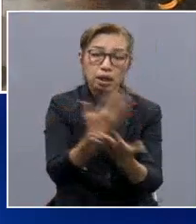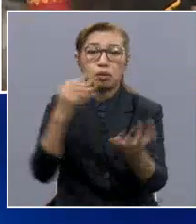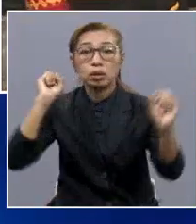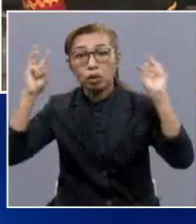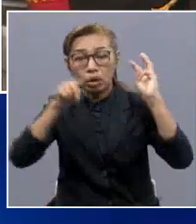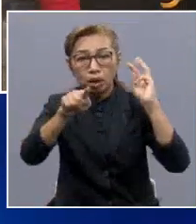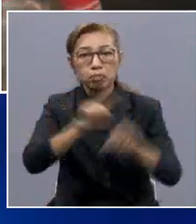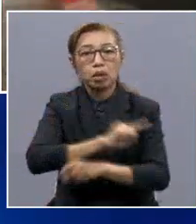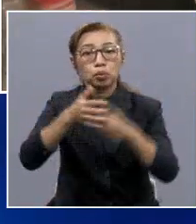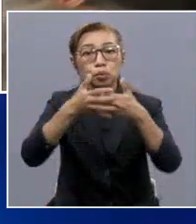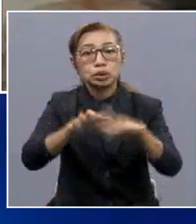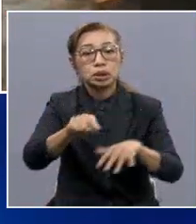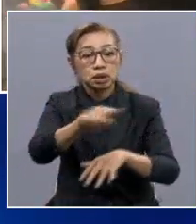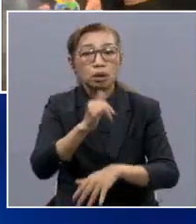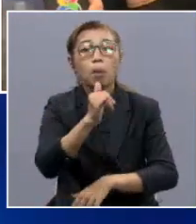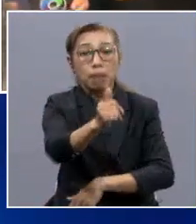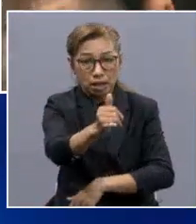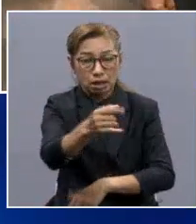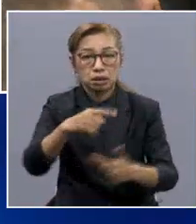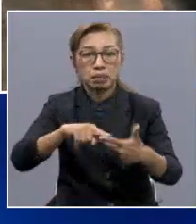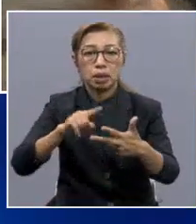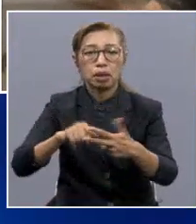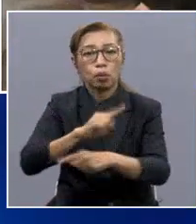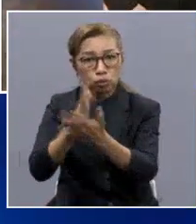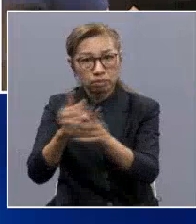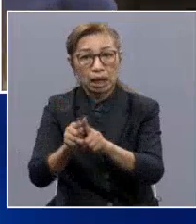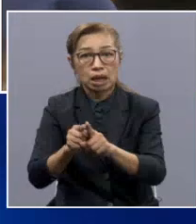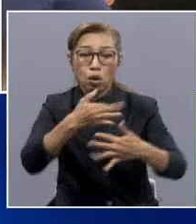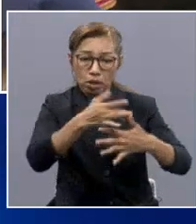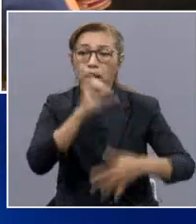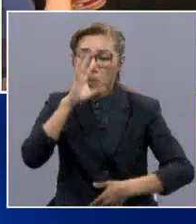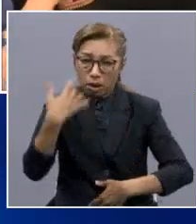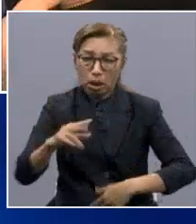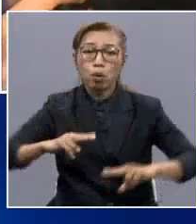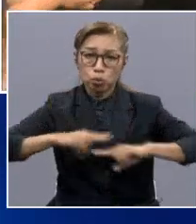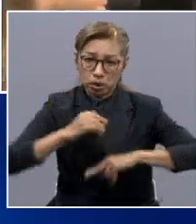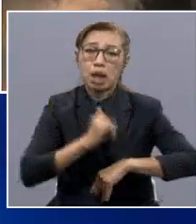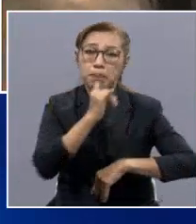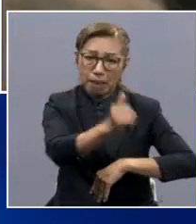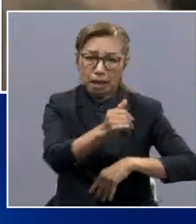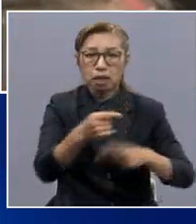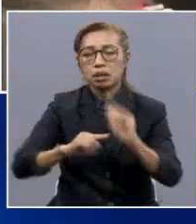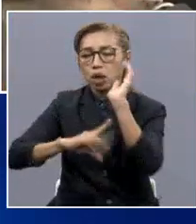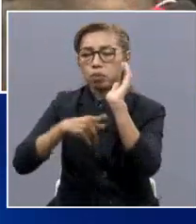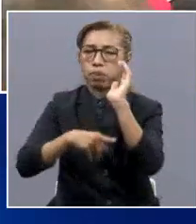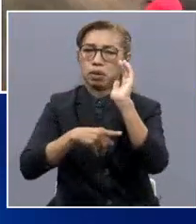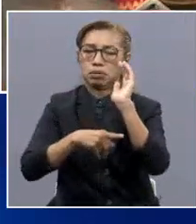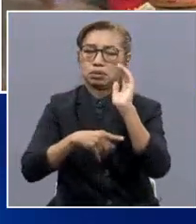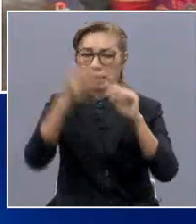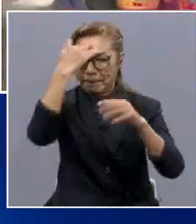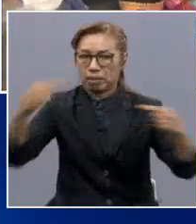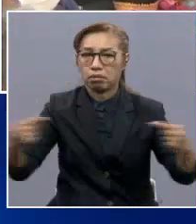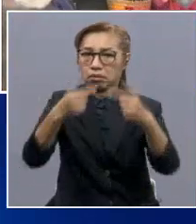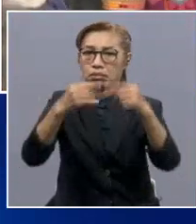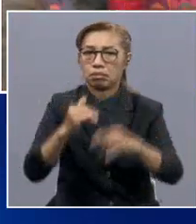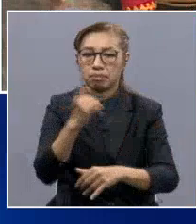ทศกาลตรุษจีน ใช่ค่ะ เยาวราชเองเนี่ยก็ยืนยันชัดเจนว่าไปในนามส่วนตัวชุมพรเนี่ยมันจะบังเอิญอะไรขนาดนั้นใช่ไหม นั่นสิ เ